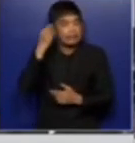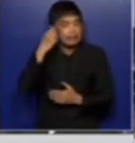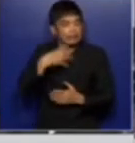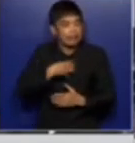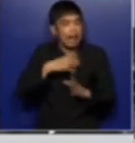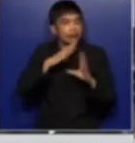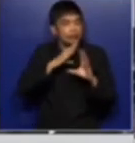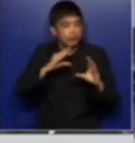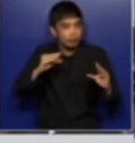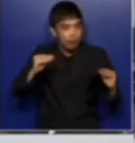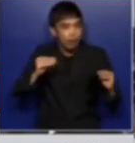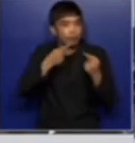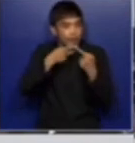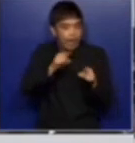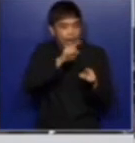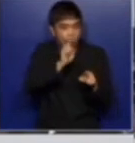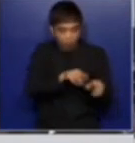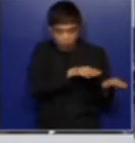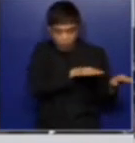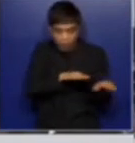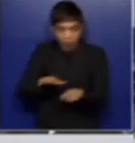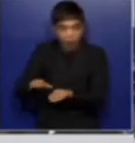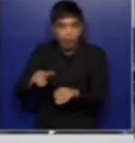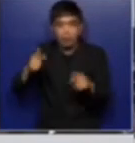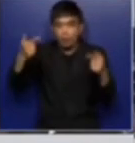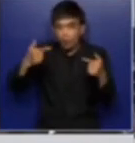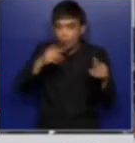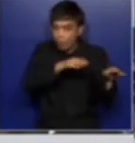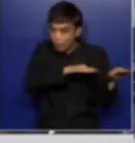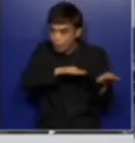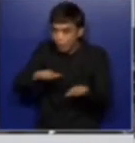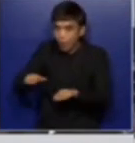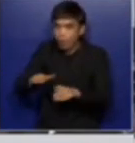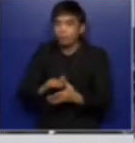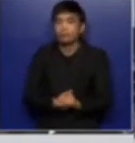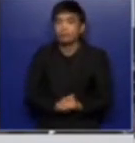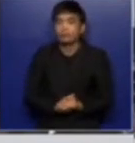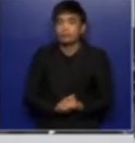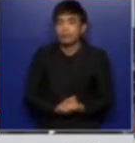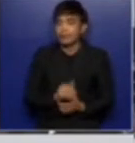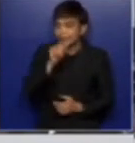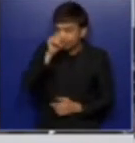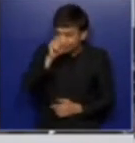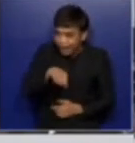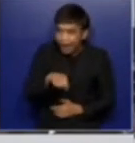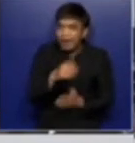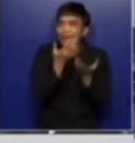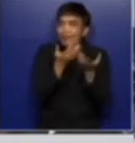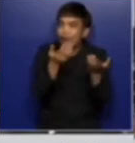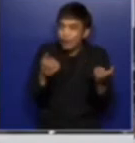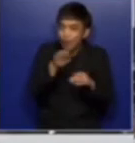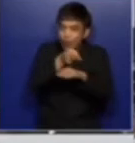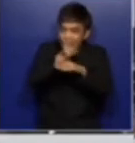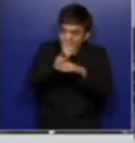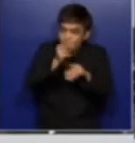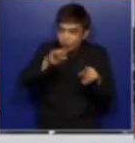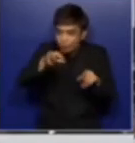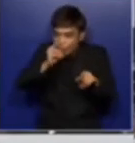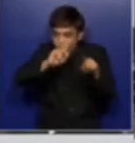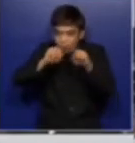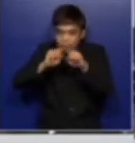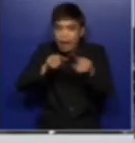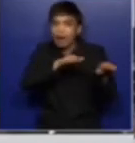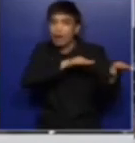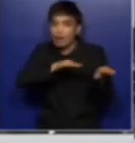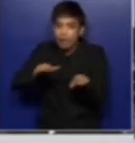รบให้พร้อมสับซึ่งการมีอาวุธยุทโธปกรณ์ให้พร้อมสับนับเป็นสิ่ง